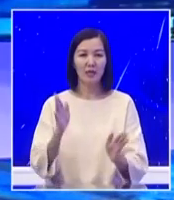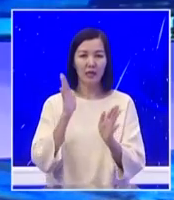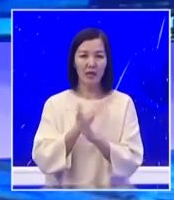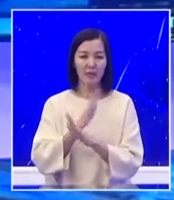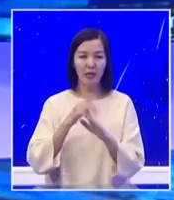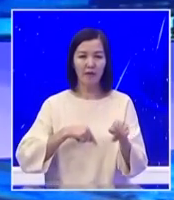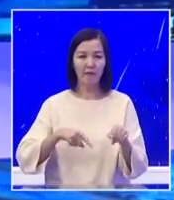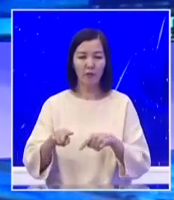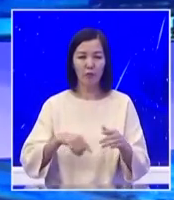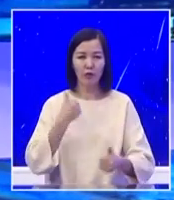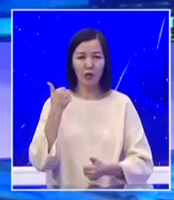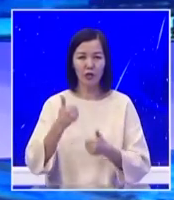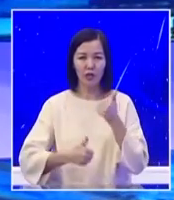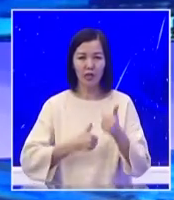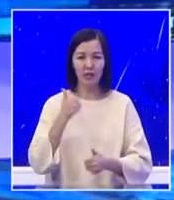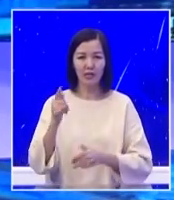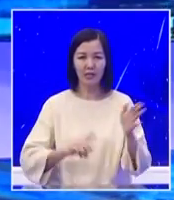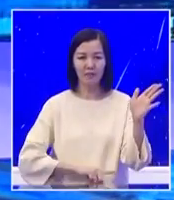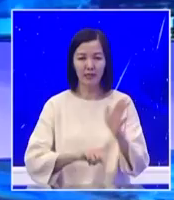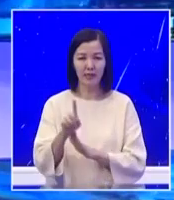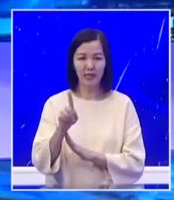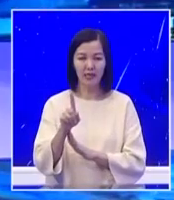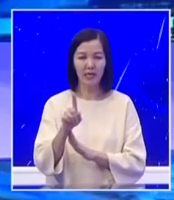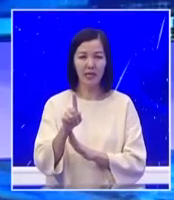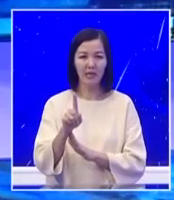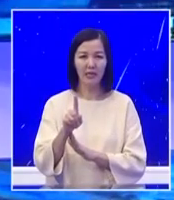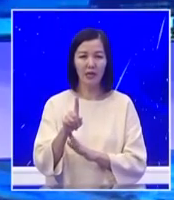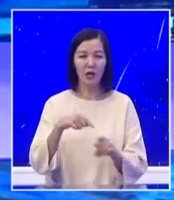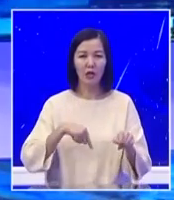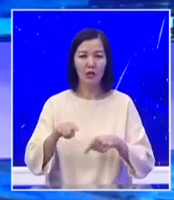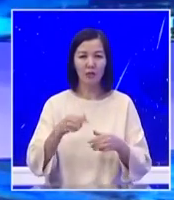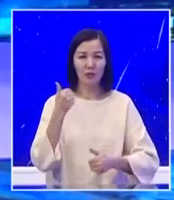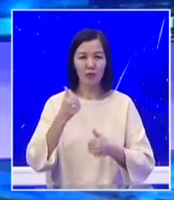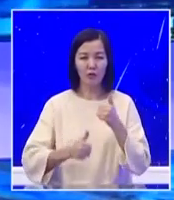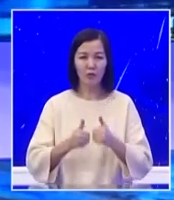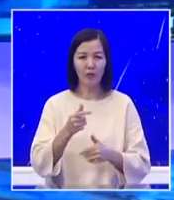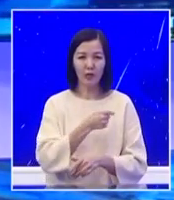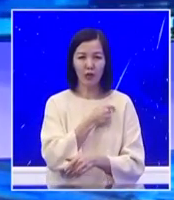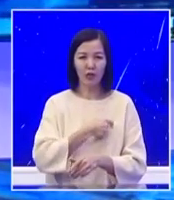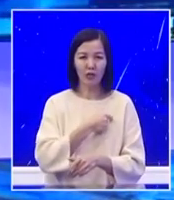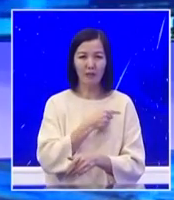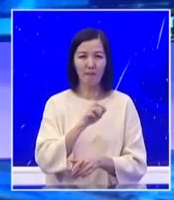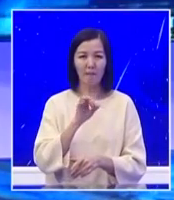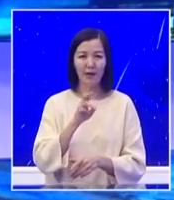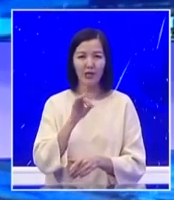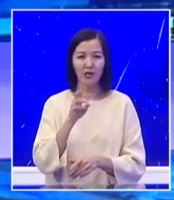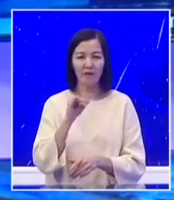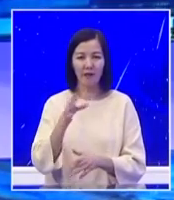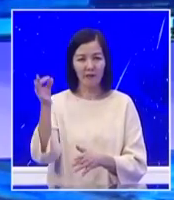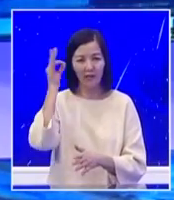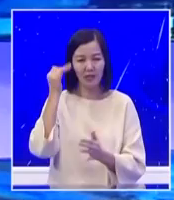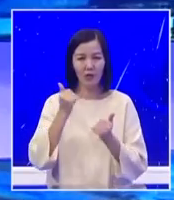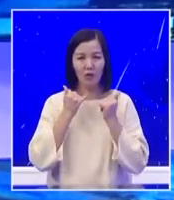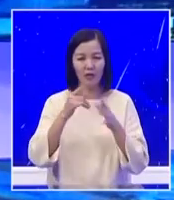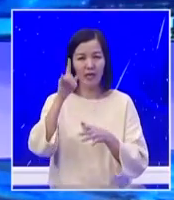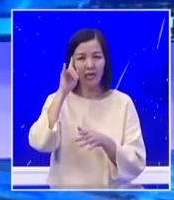Қапшағайда футболдан жасөспірімдер арасында республикалық турнир басталды. Теңбілді оптодасы білікті жаттықтырушы Владимир Бачеваровты еске алуға арналды. Ол